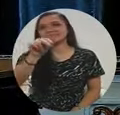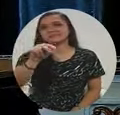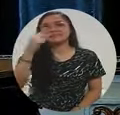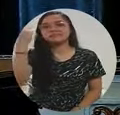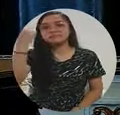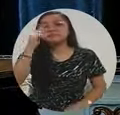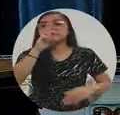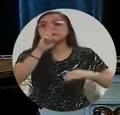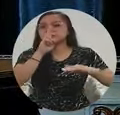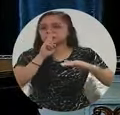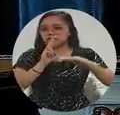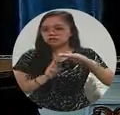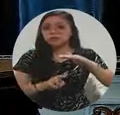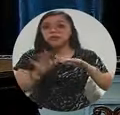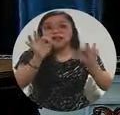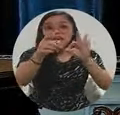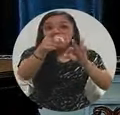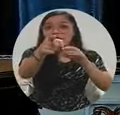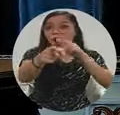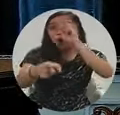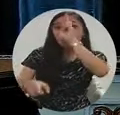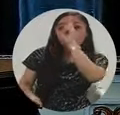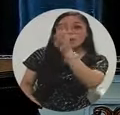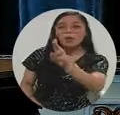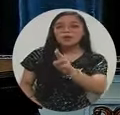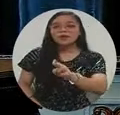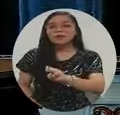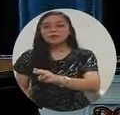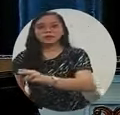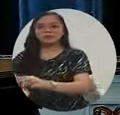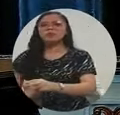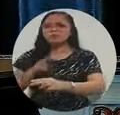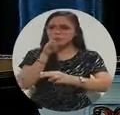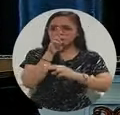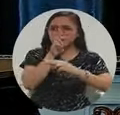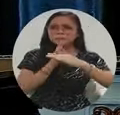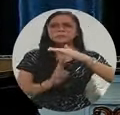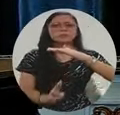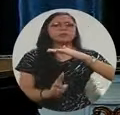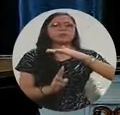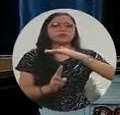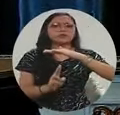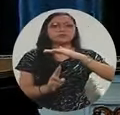Ayaw gyug pahambog. Kung gwapo ka, humble ka lang gyapon.